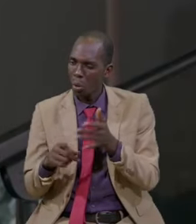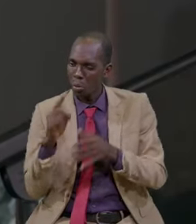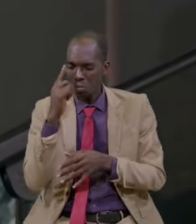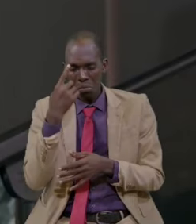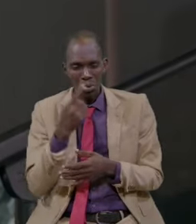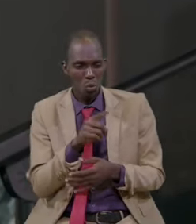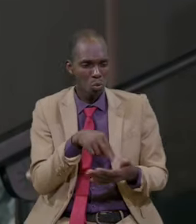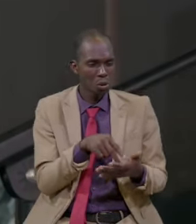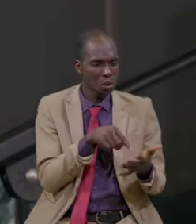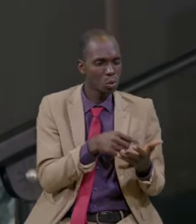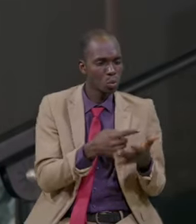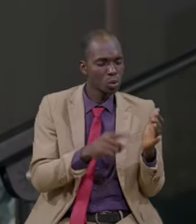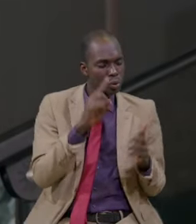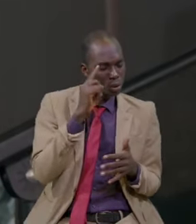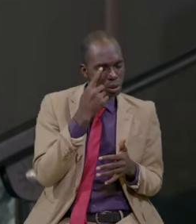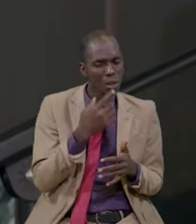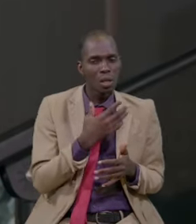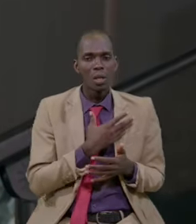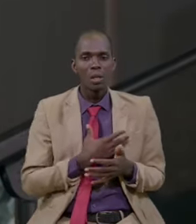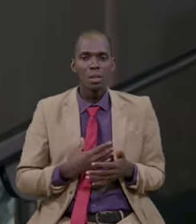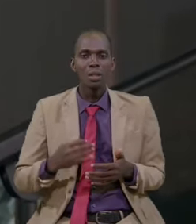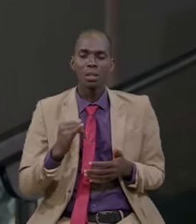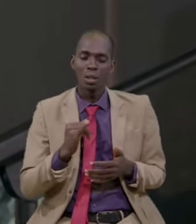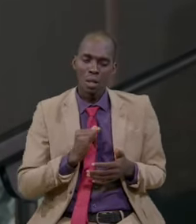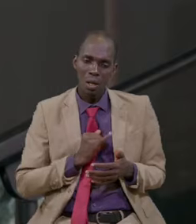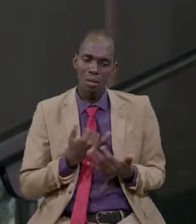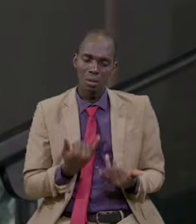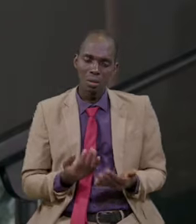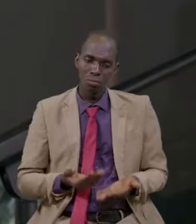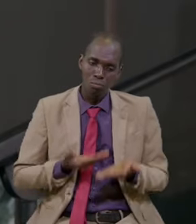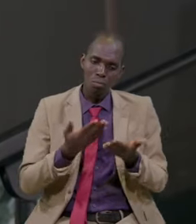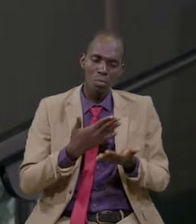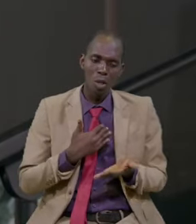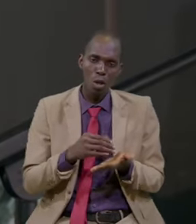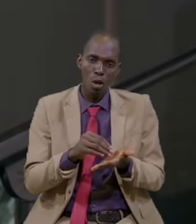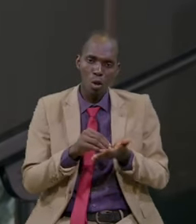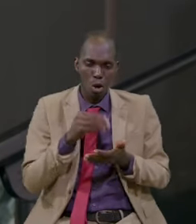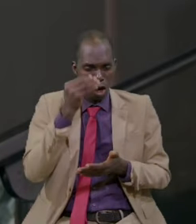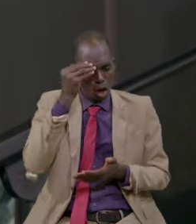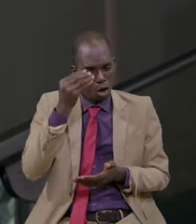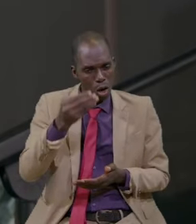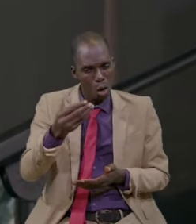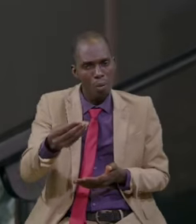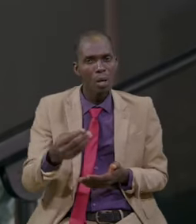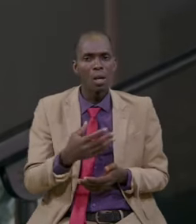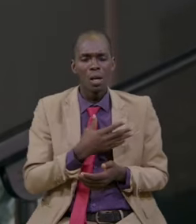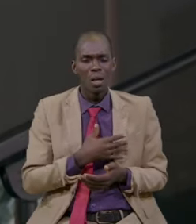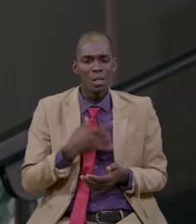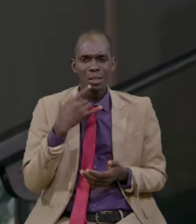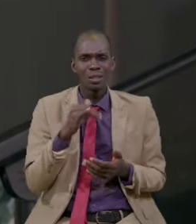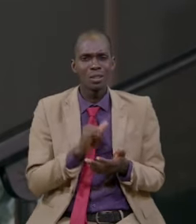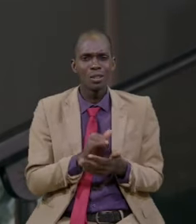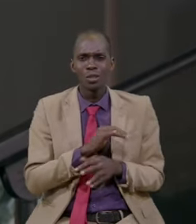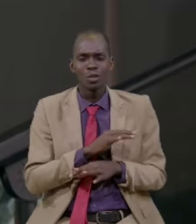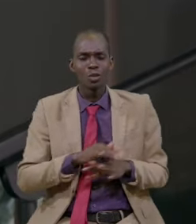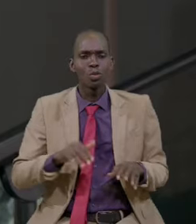tu penses? Et je donne pour moi, je donne donner mon opinion. Et ils disent de ne pas être